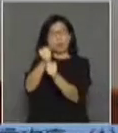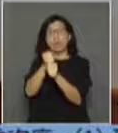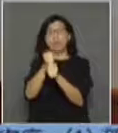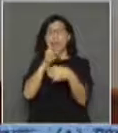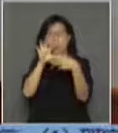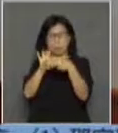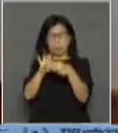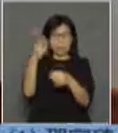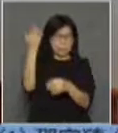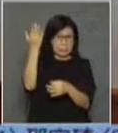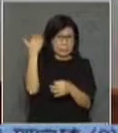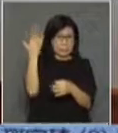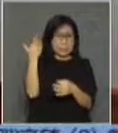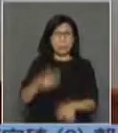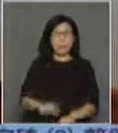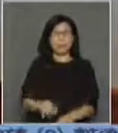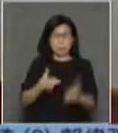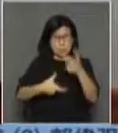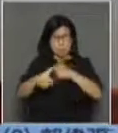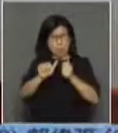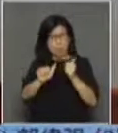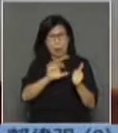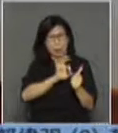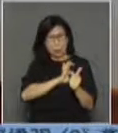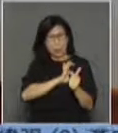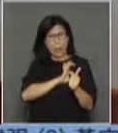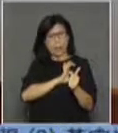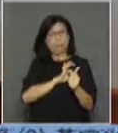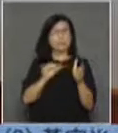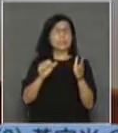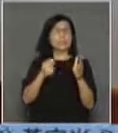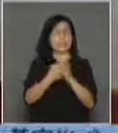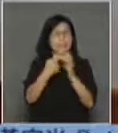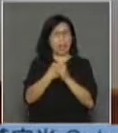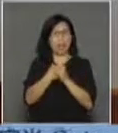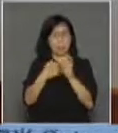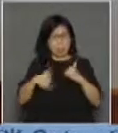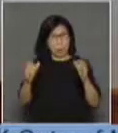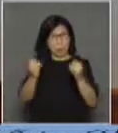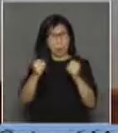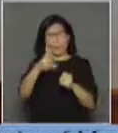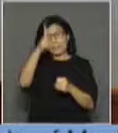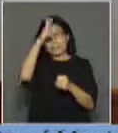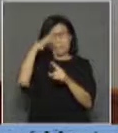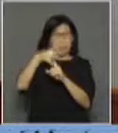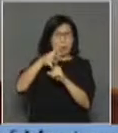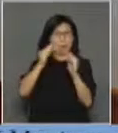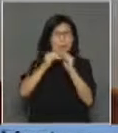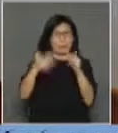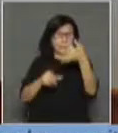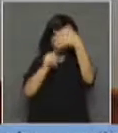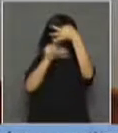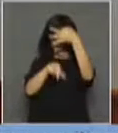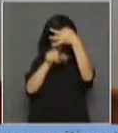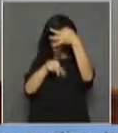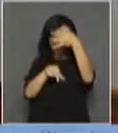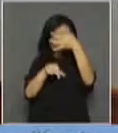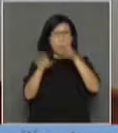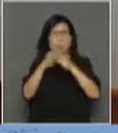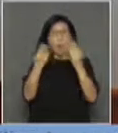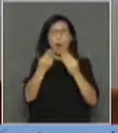較早前在財委會的特別會議上，勞工處說處方在3月底展開